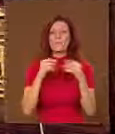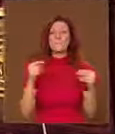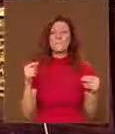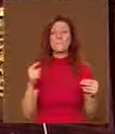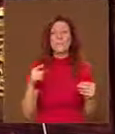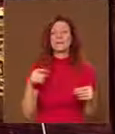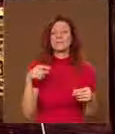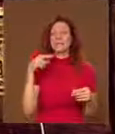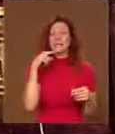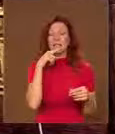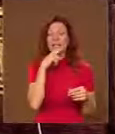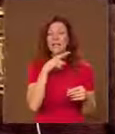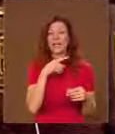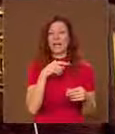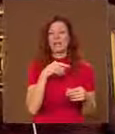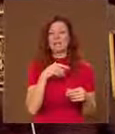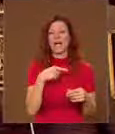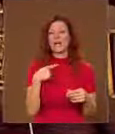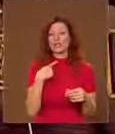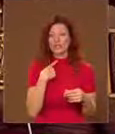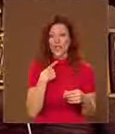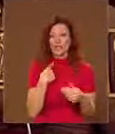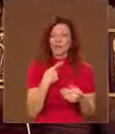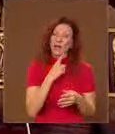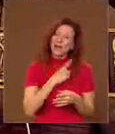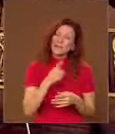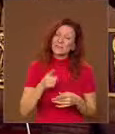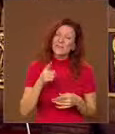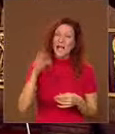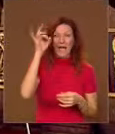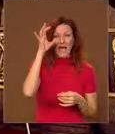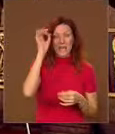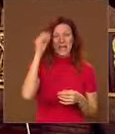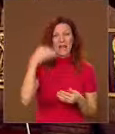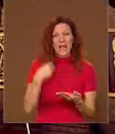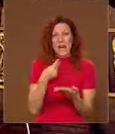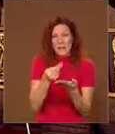принасяме във всеки един неделен ден в